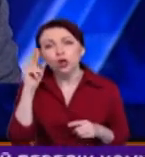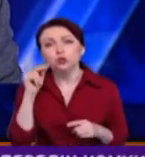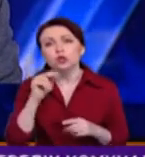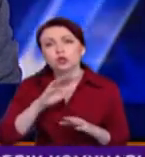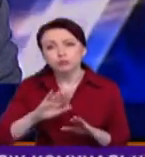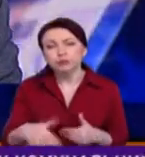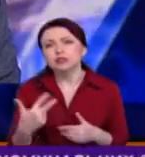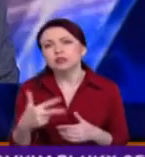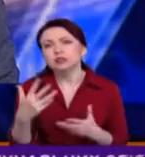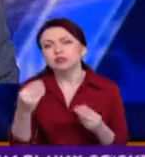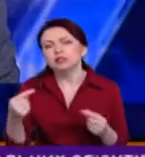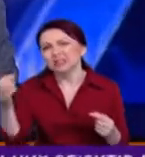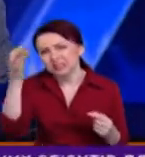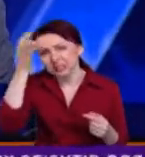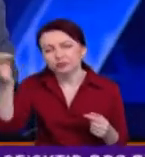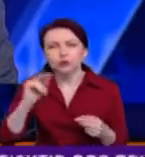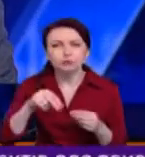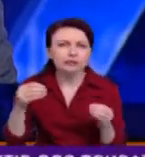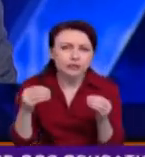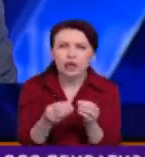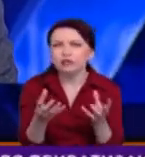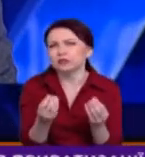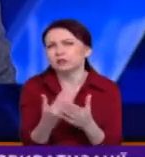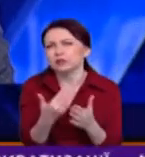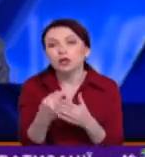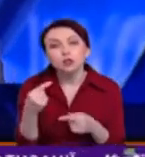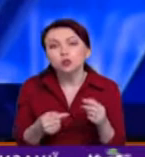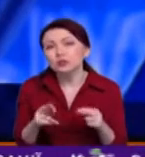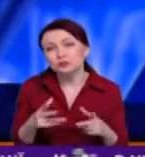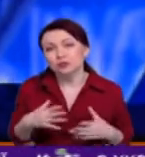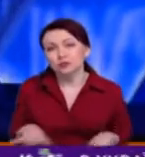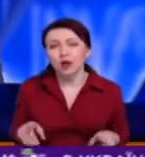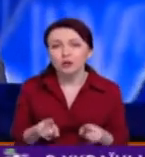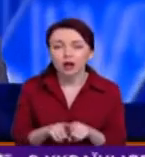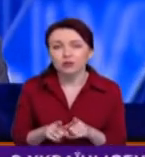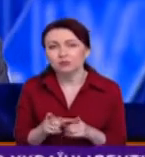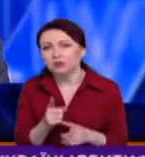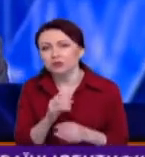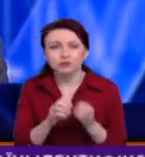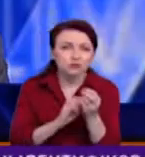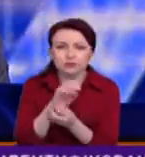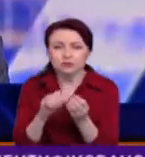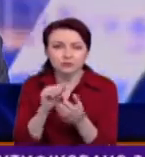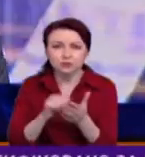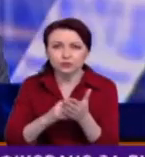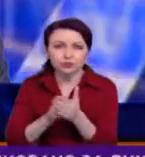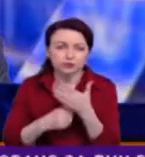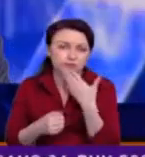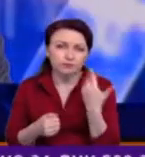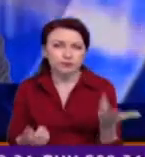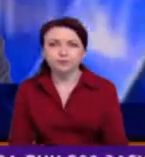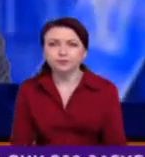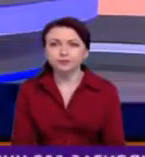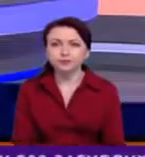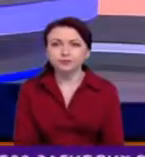після 30 днів рівно, після 20, після 10 днів, тоді б дискусії так само не виникала. А так ми спекулюємо, невідомо на що, і насправді в цьому абсолютно немає ніякої